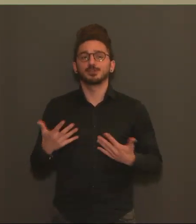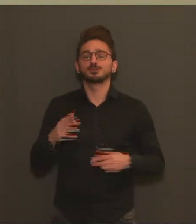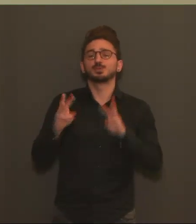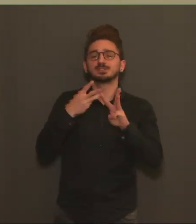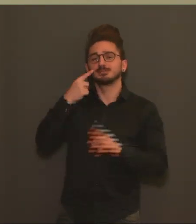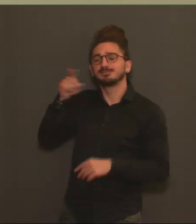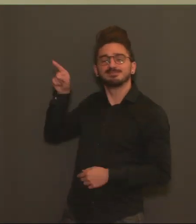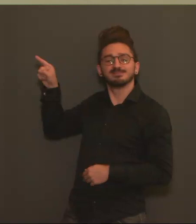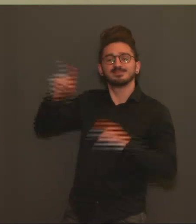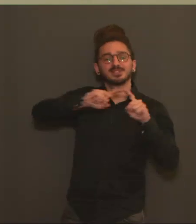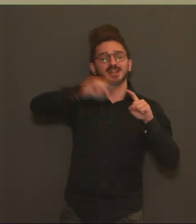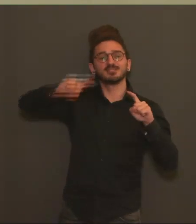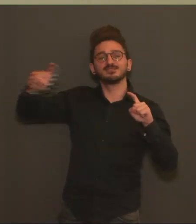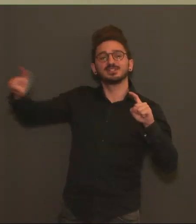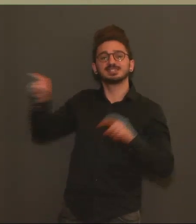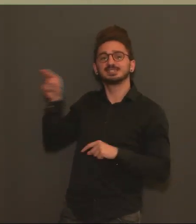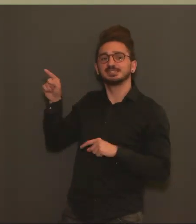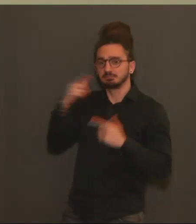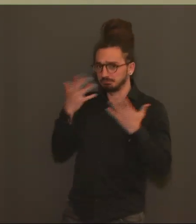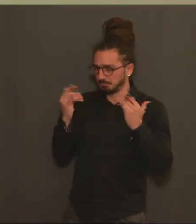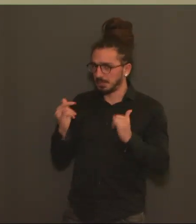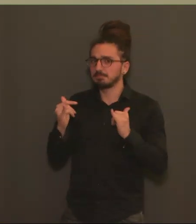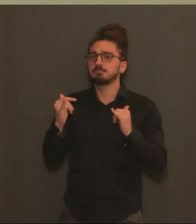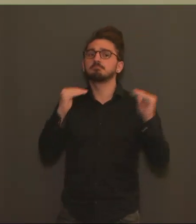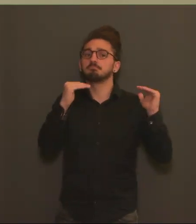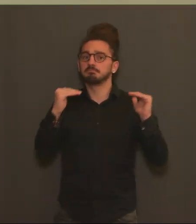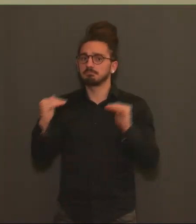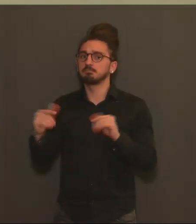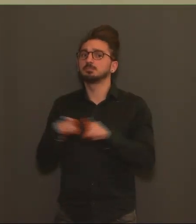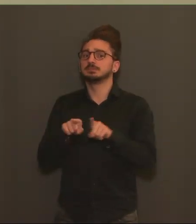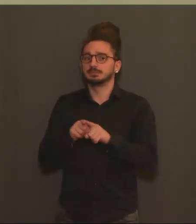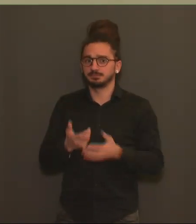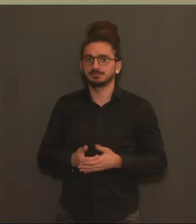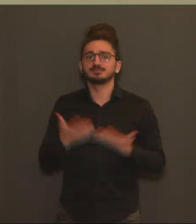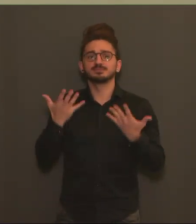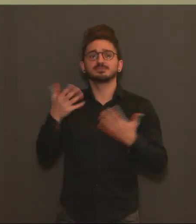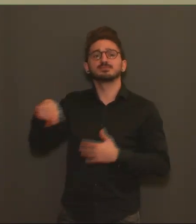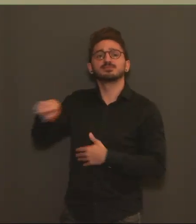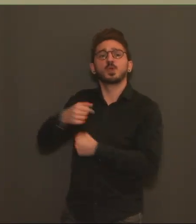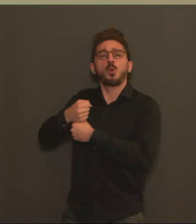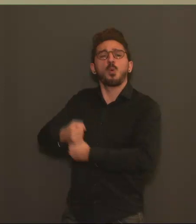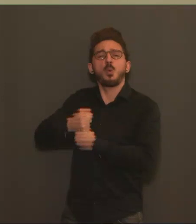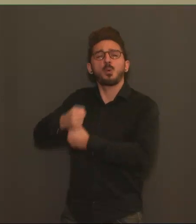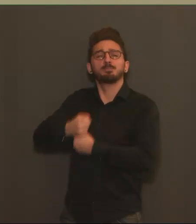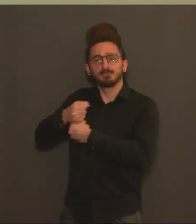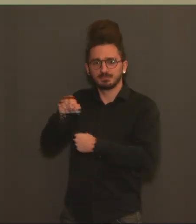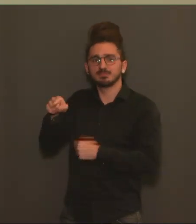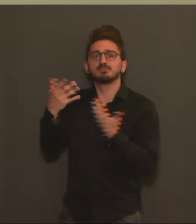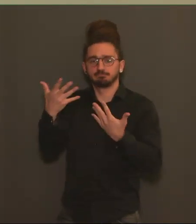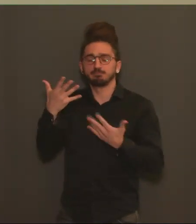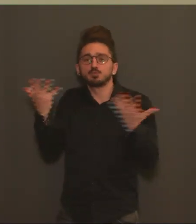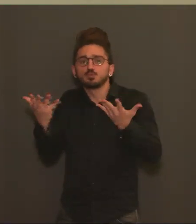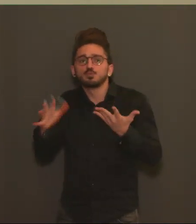on s'intéresse aux endroits où il y a eu plus que 10 cas, la Flandre est passée de 3 à 2%, la Wallonie